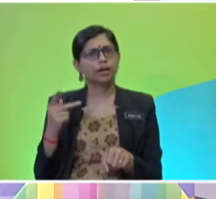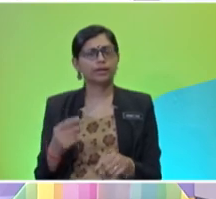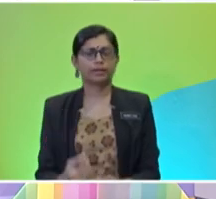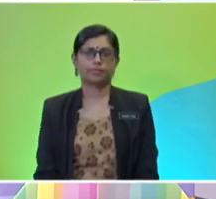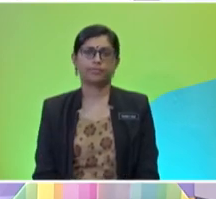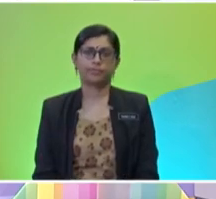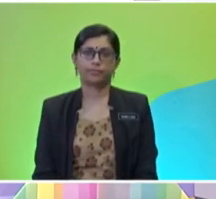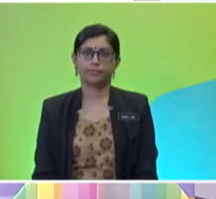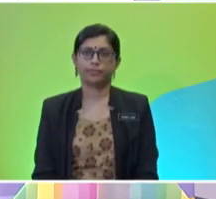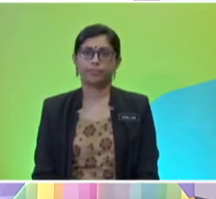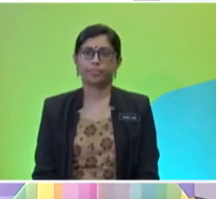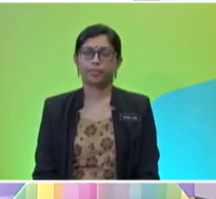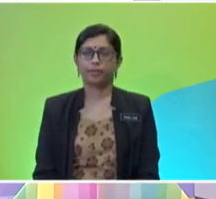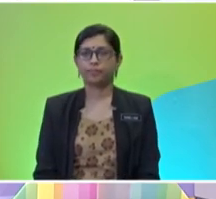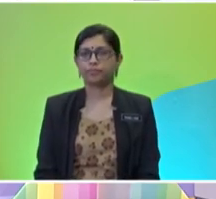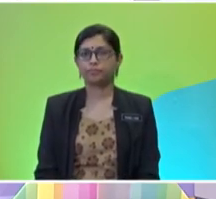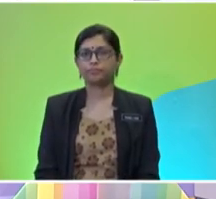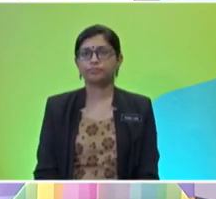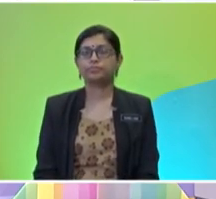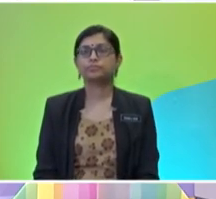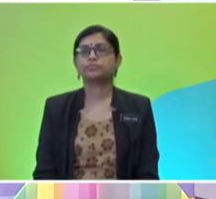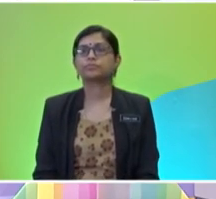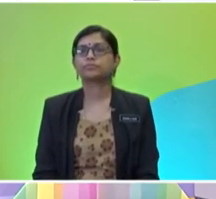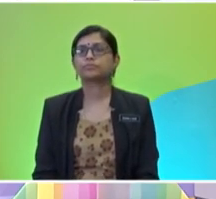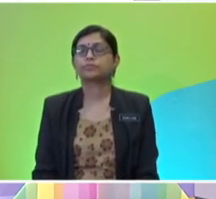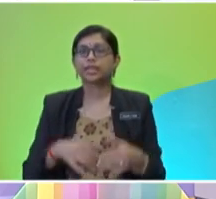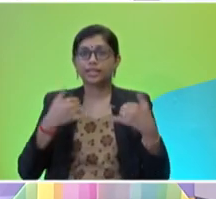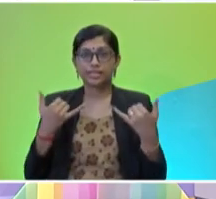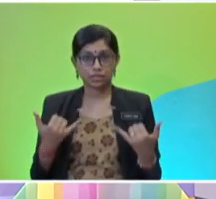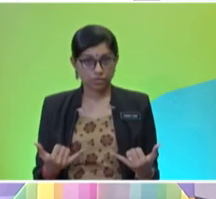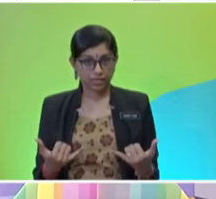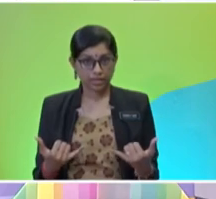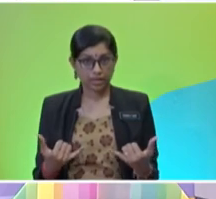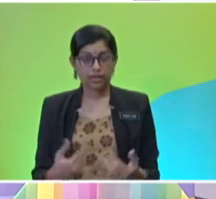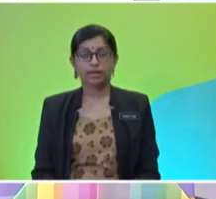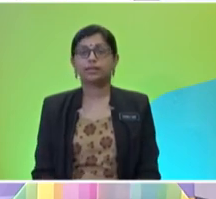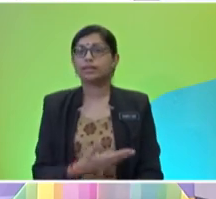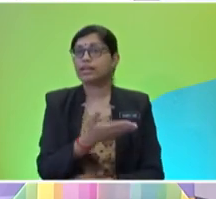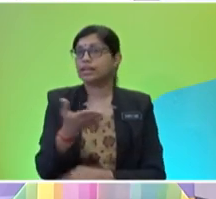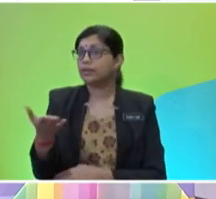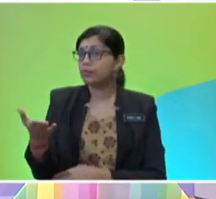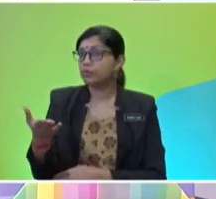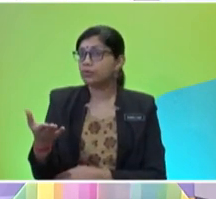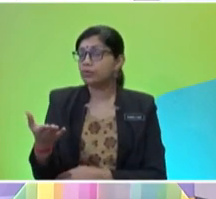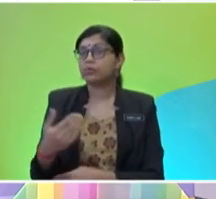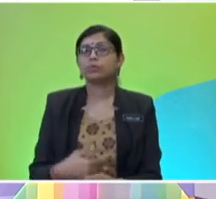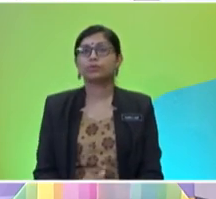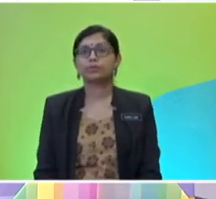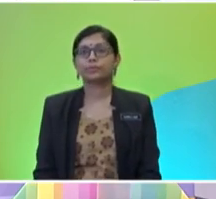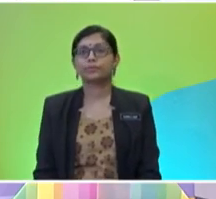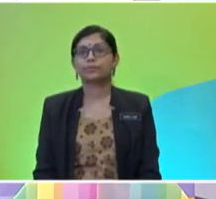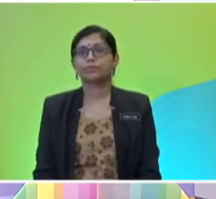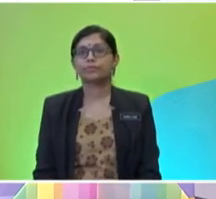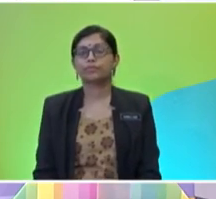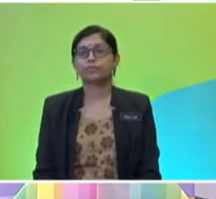pakaian sukan. Jadi sekarang ni, murid-murid kat rumah, cikgu nak ajar ataupun